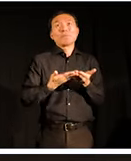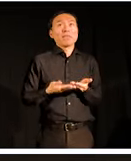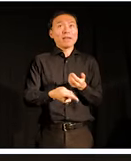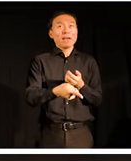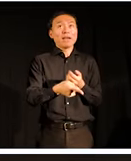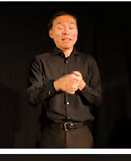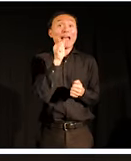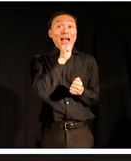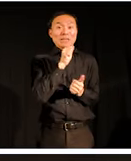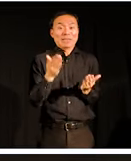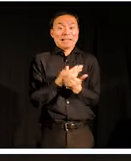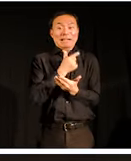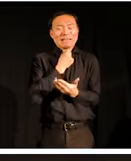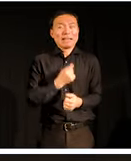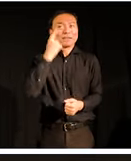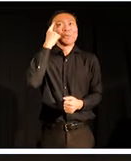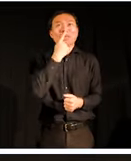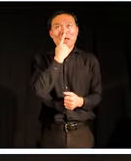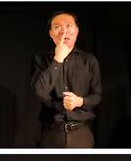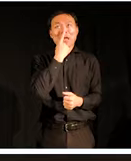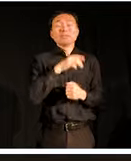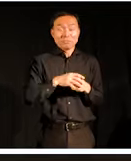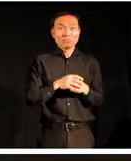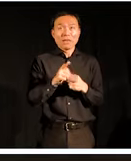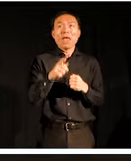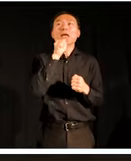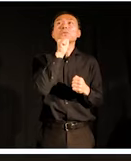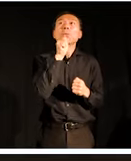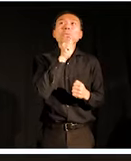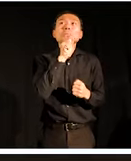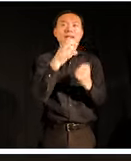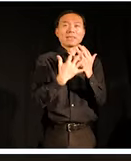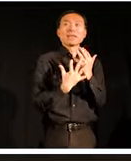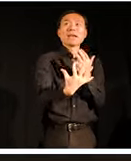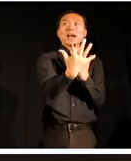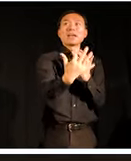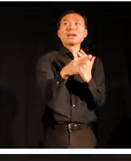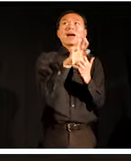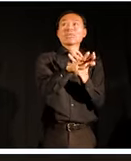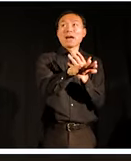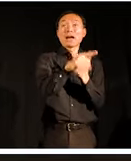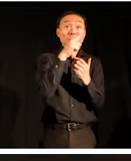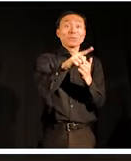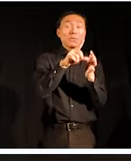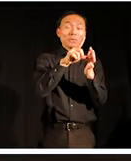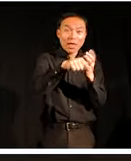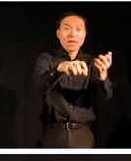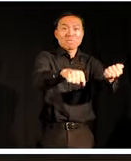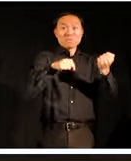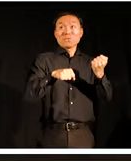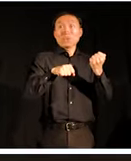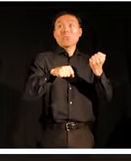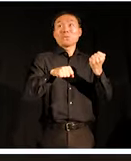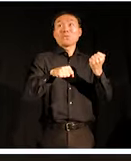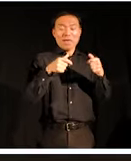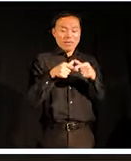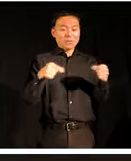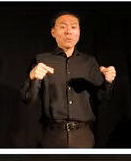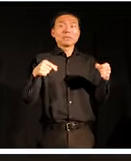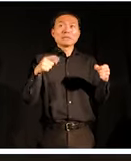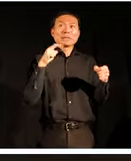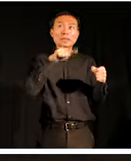あの今度はあのノジマ大会ありましてでそこに僕は優勝して日本への航空券いただいたんです